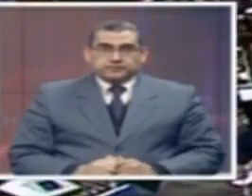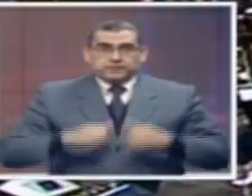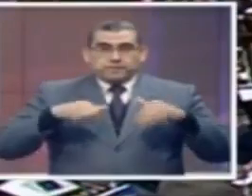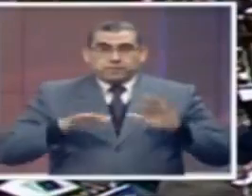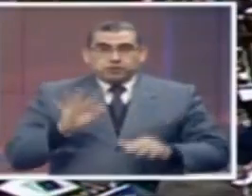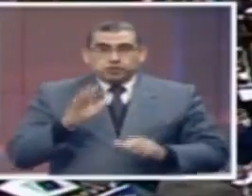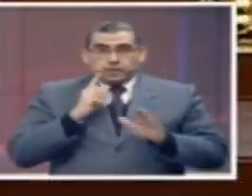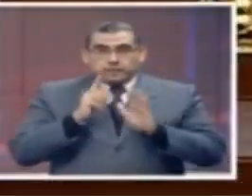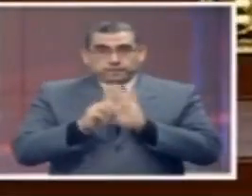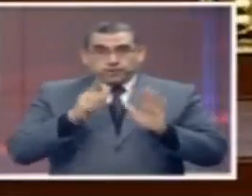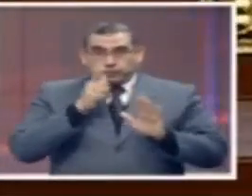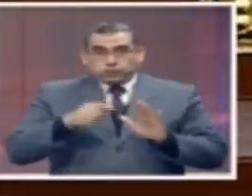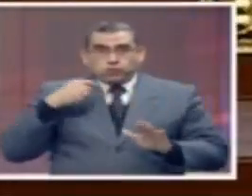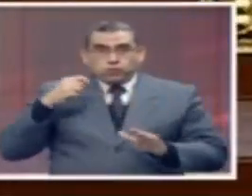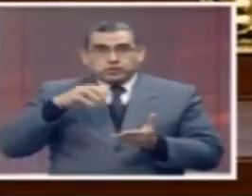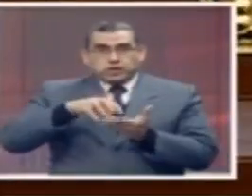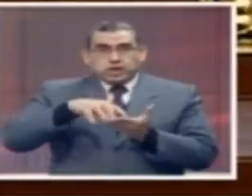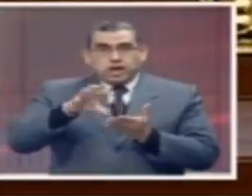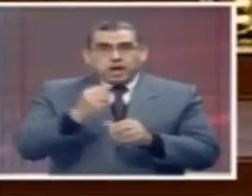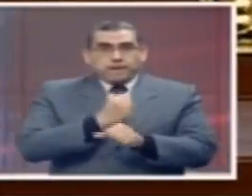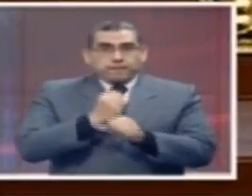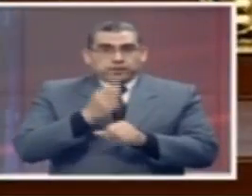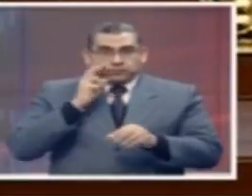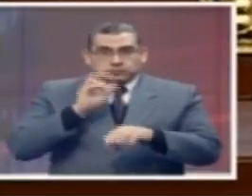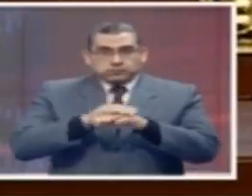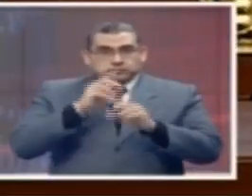أمام مجلس النواب وزير قطاع الأعمال يكشف عن